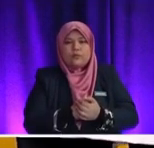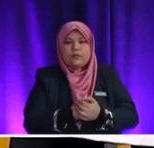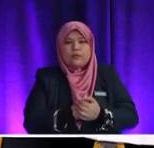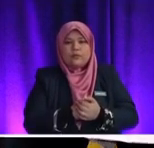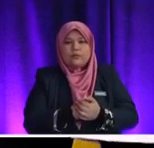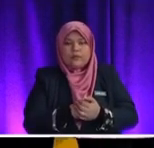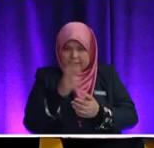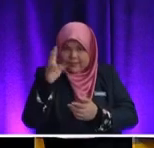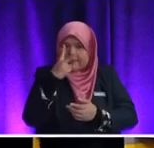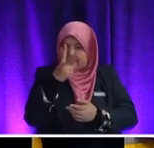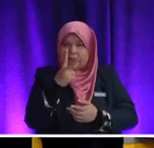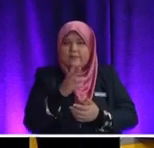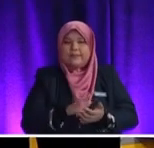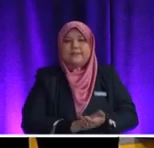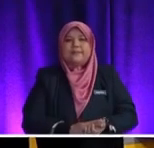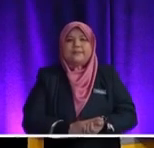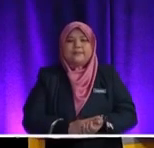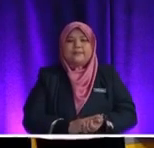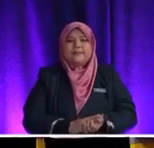saksikan sama-sama